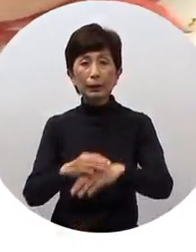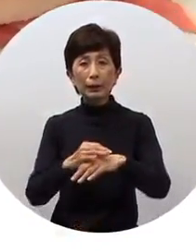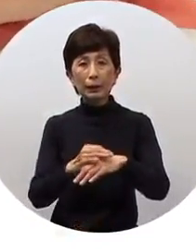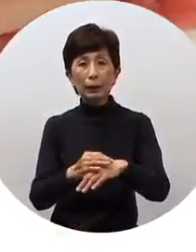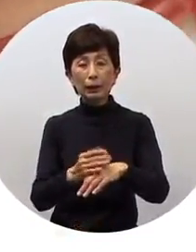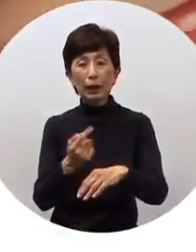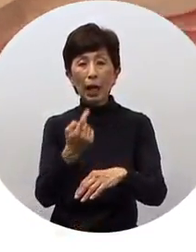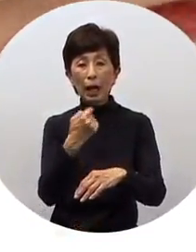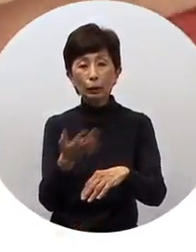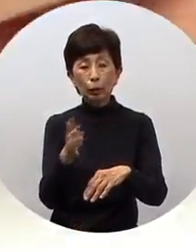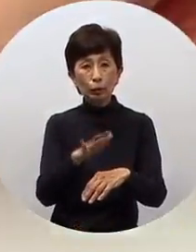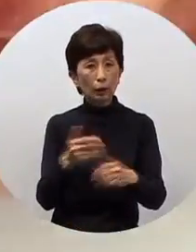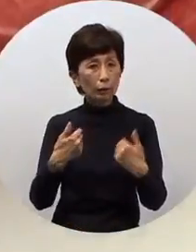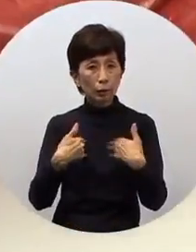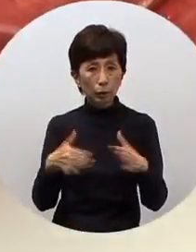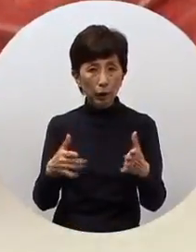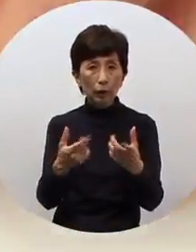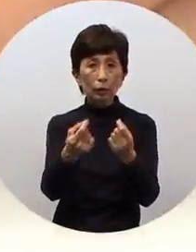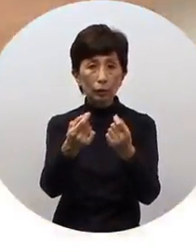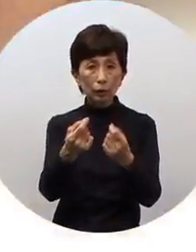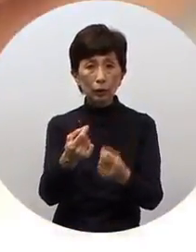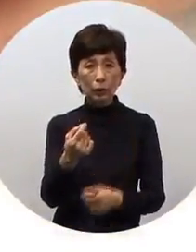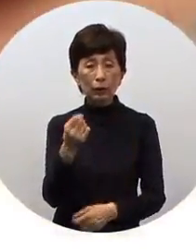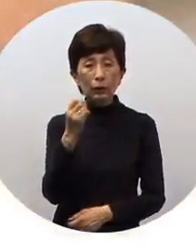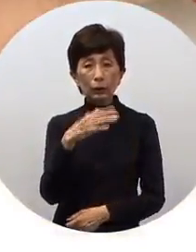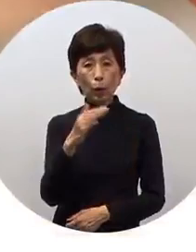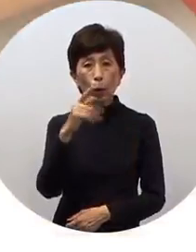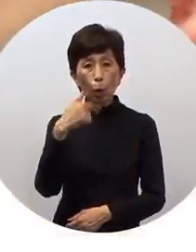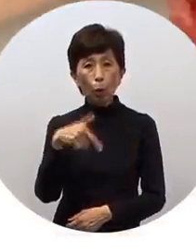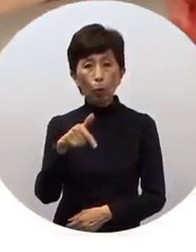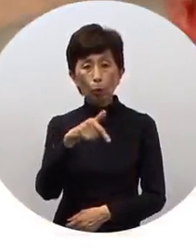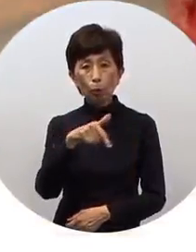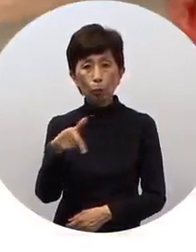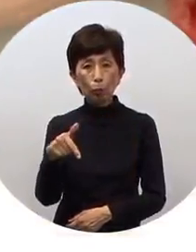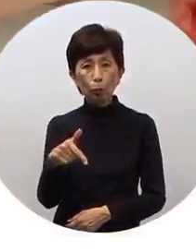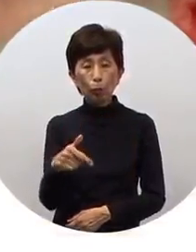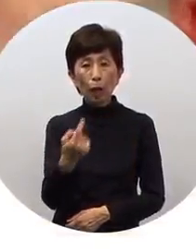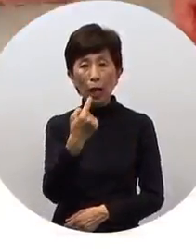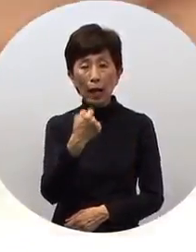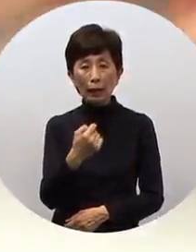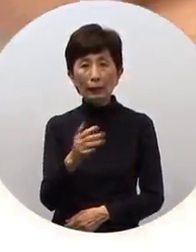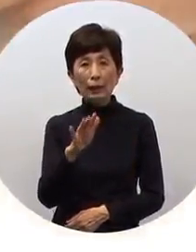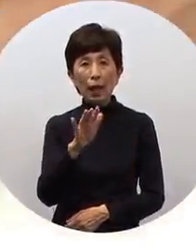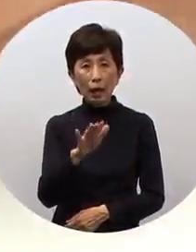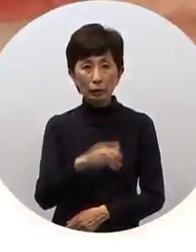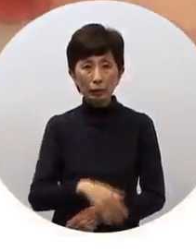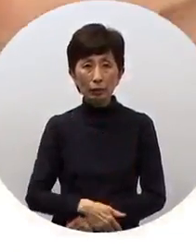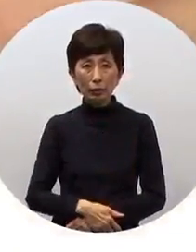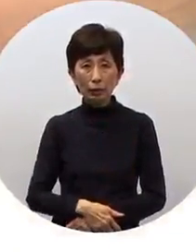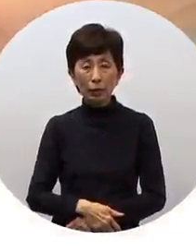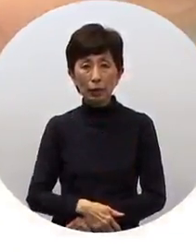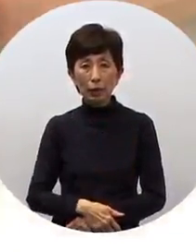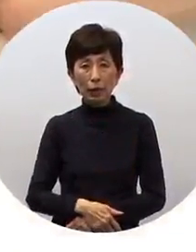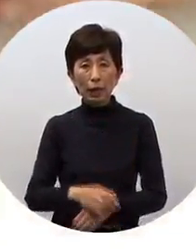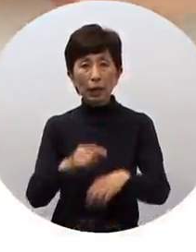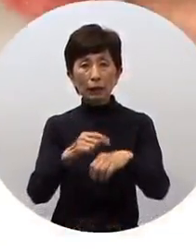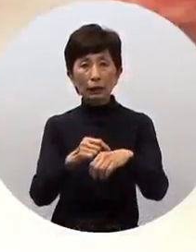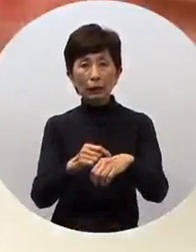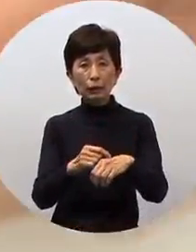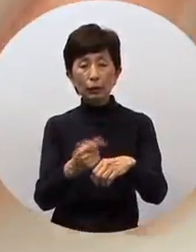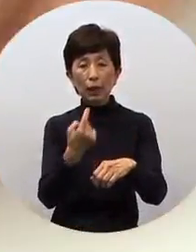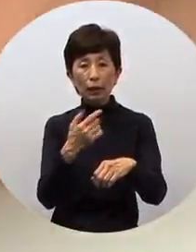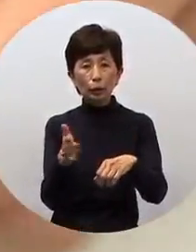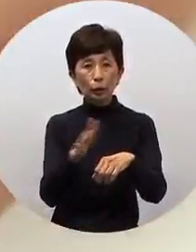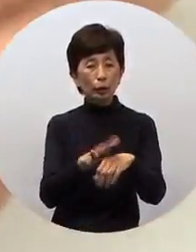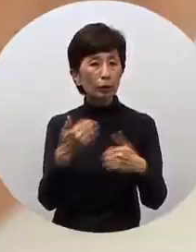しなくていいんですもんね。 そうですね、やっぱり塩昆布が結構しっかり味付けしてくれるので、下味は全然し